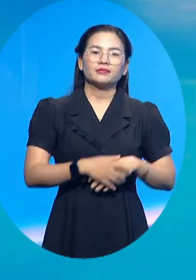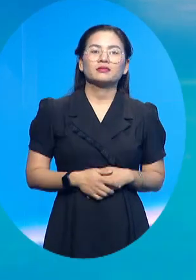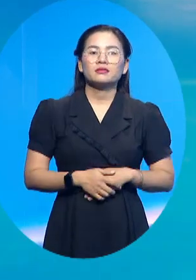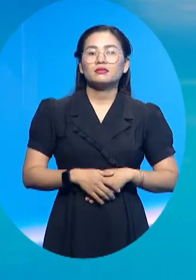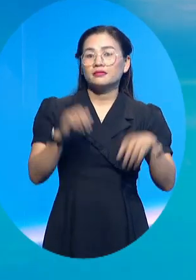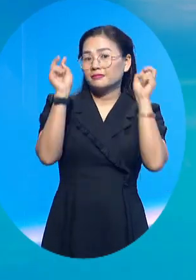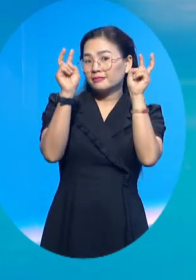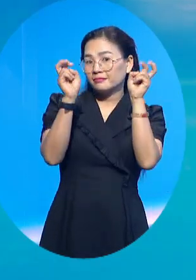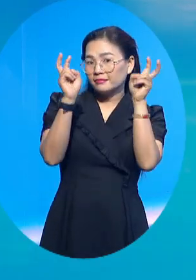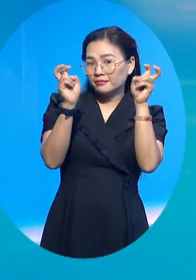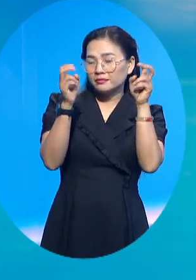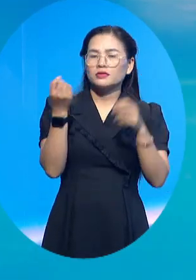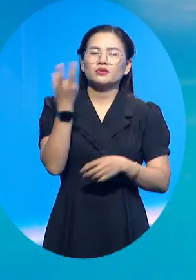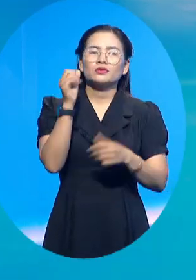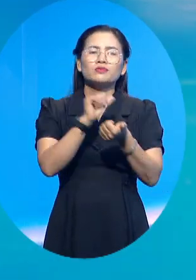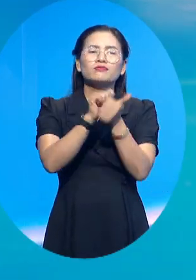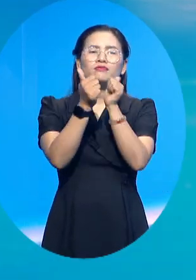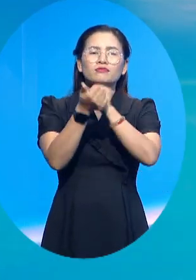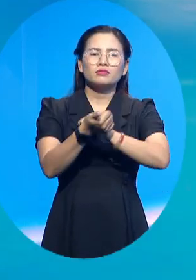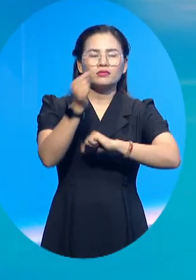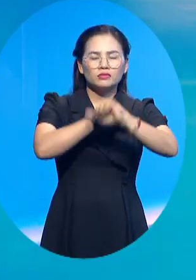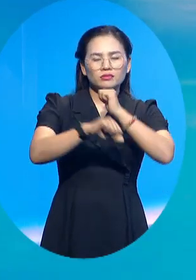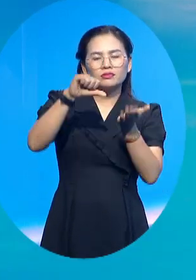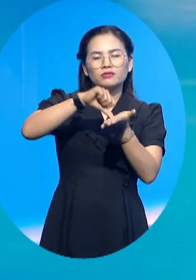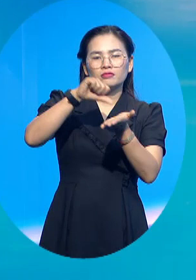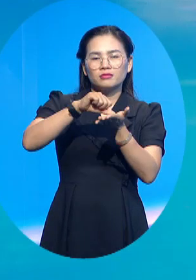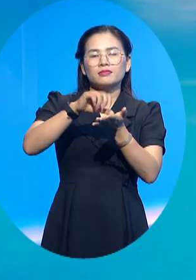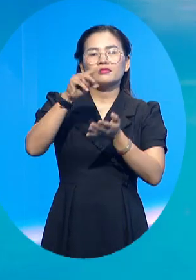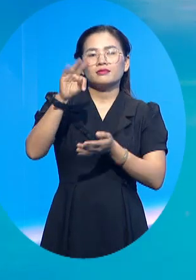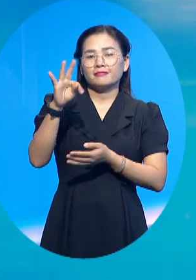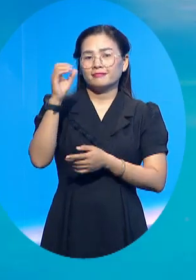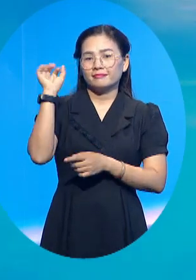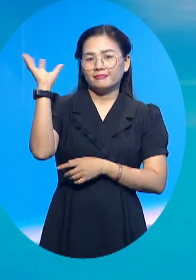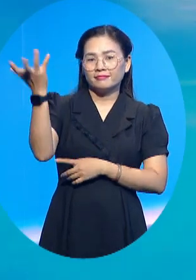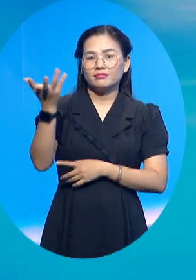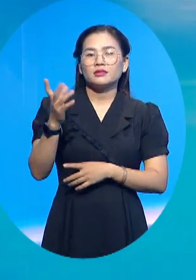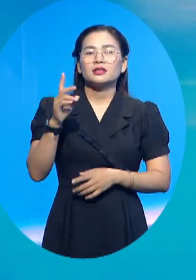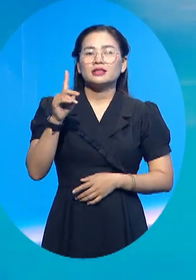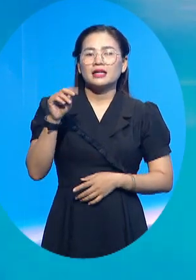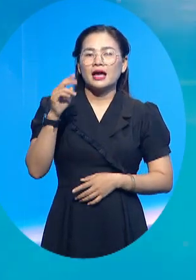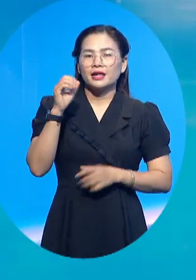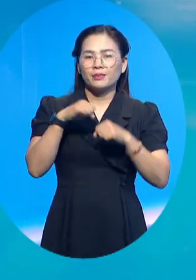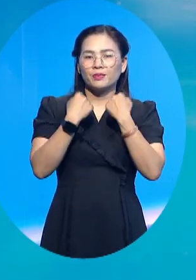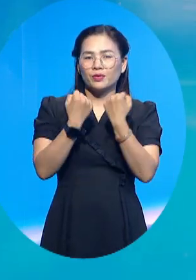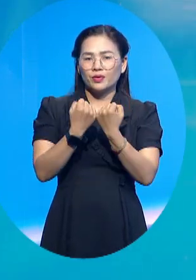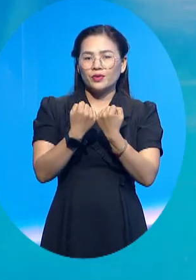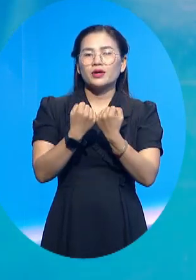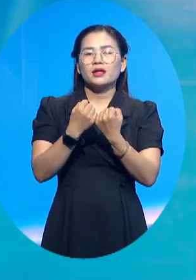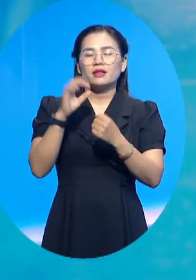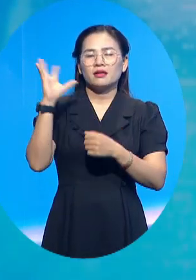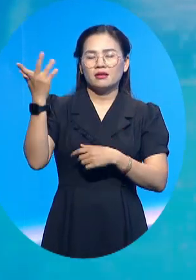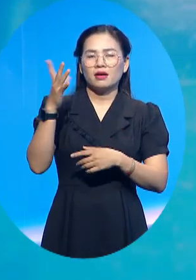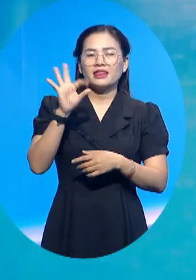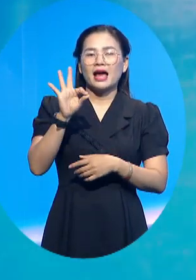Với chủ đề chính chuyển đổi số hoạt động các trung tâm thương mại thế giới, diễn đàn Hiệp hội Trung tâm Thương mại Thế giới Châu Á-Thái Bình Dương năm